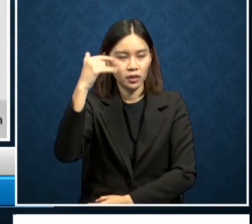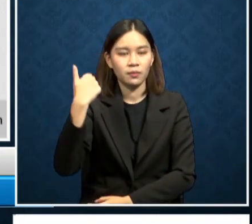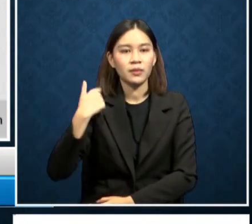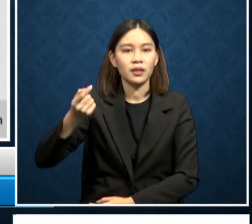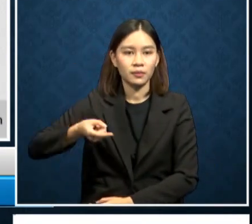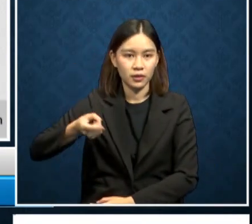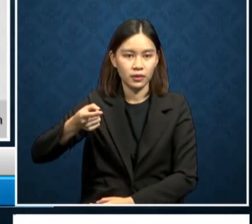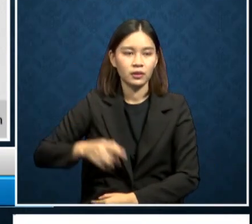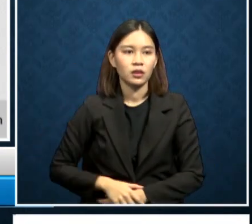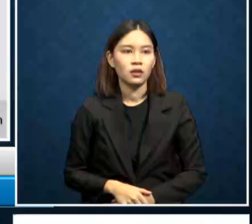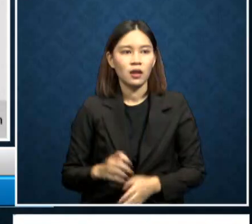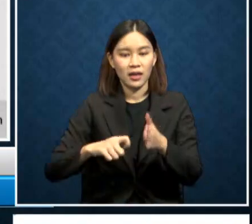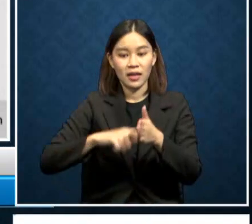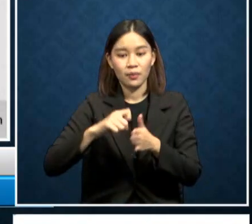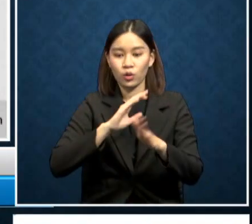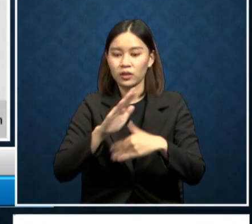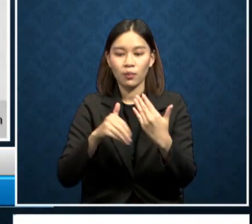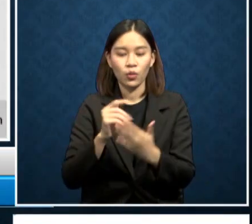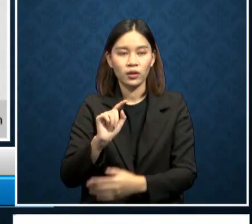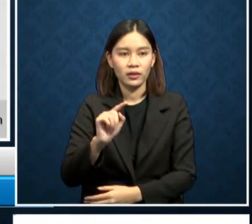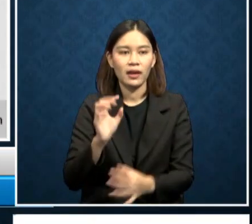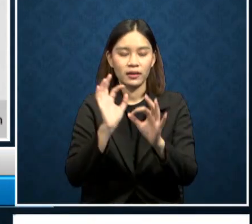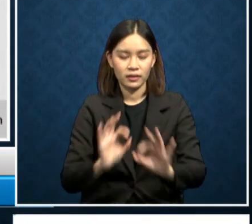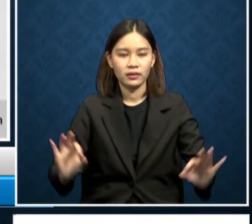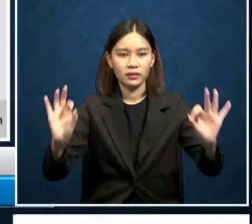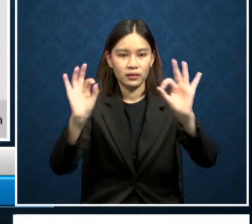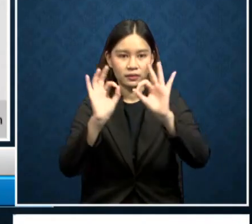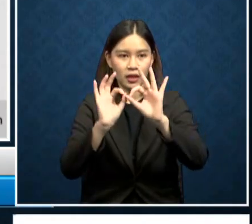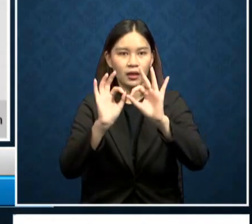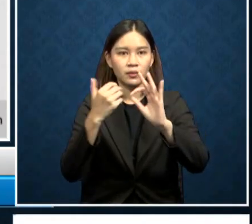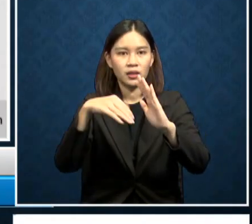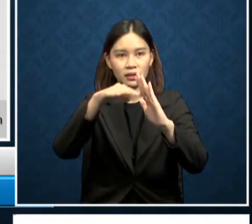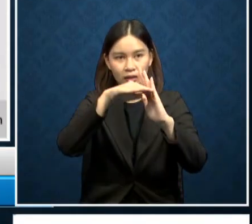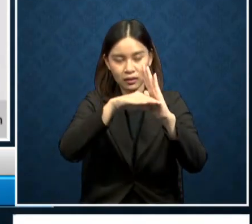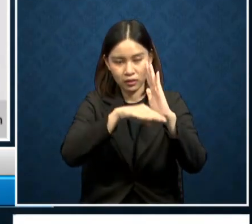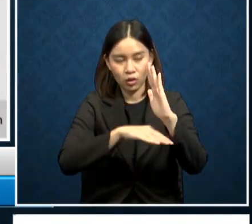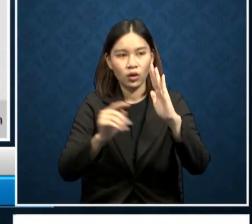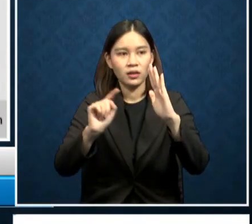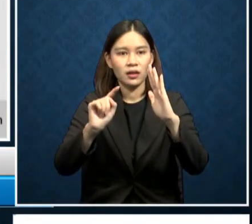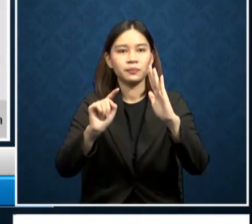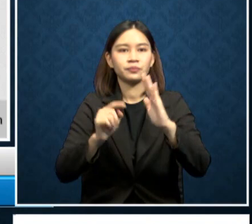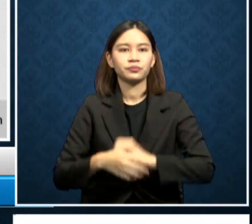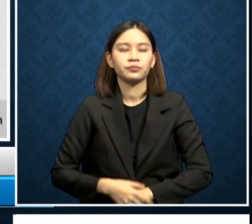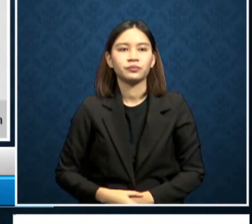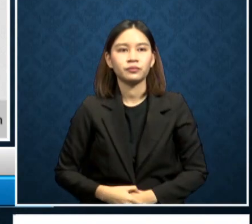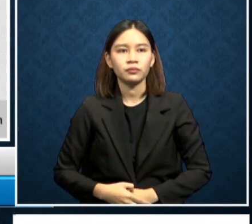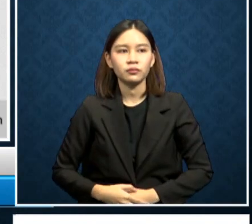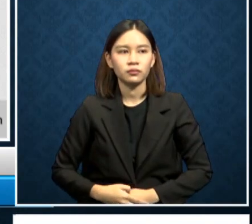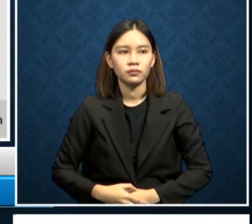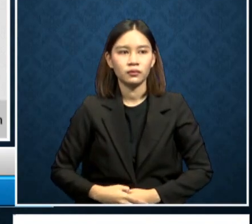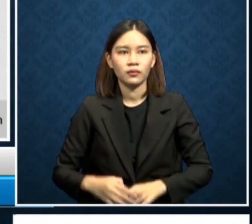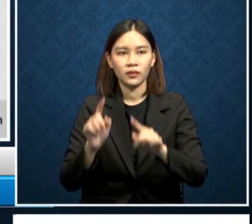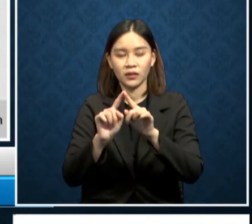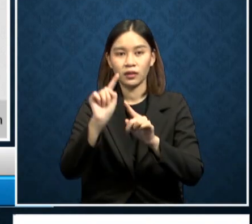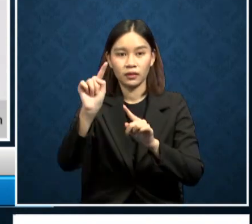ไว้โดยปัจจัยดังกล่าวมีความสำคัญโดยเรียงตามลำดับซึ่งมีนัยยะสำคัญดังนี้